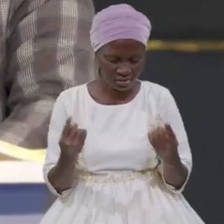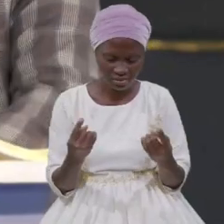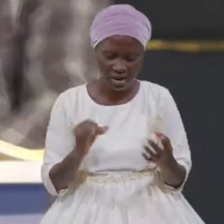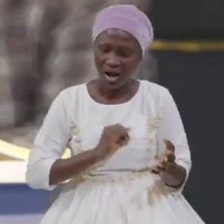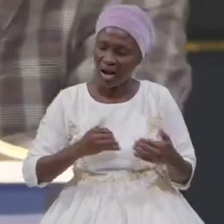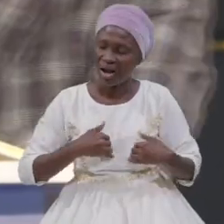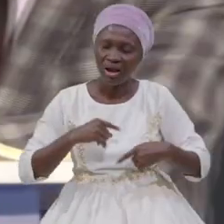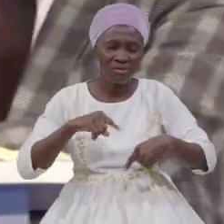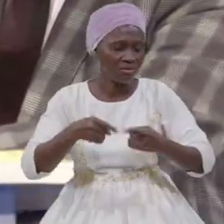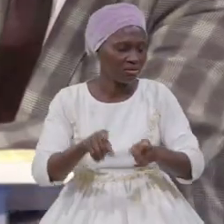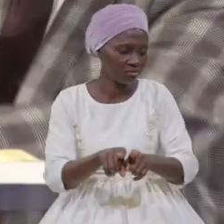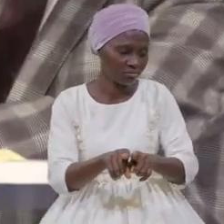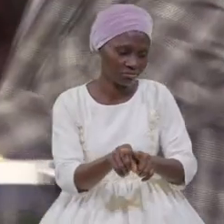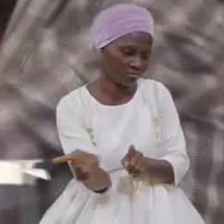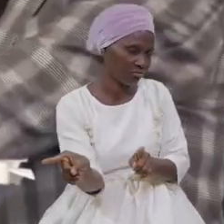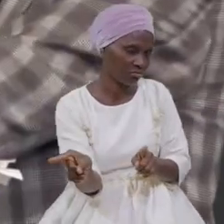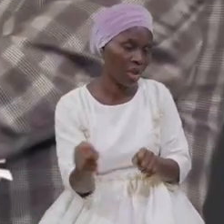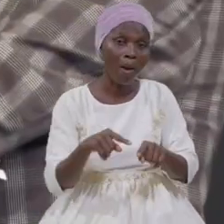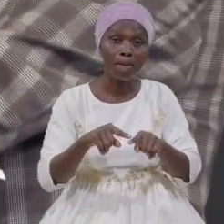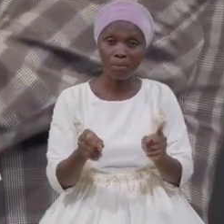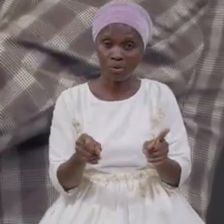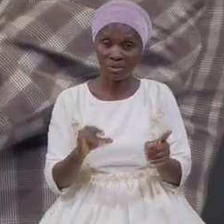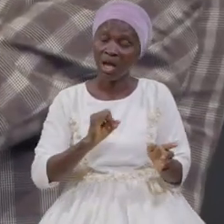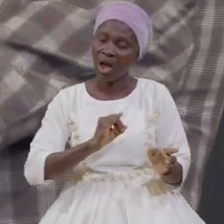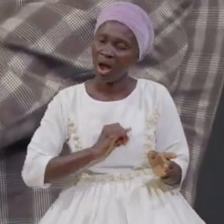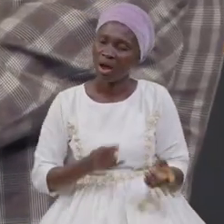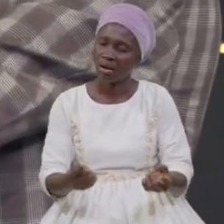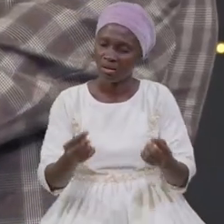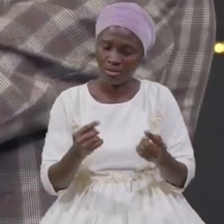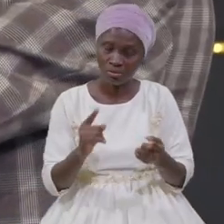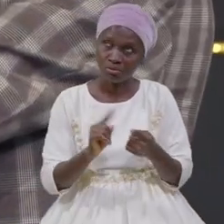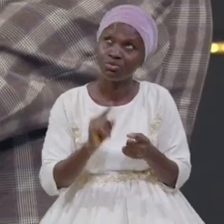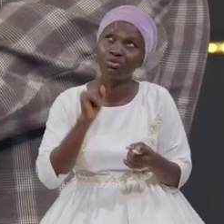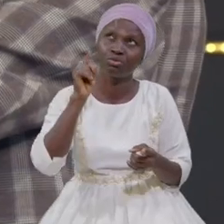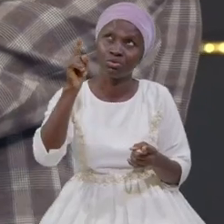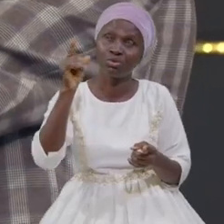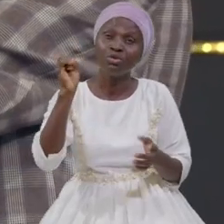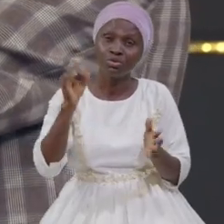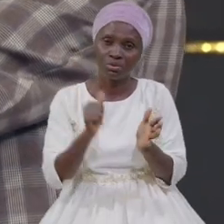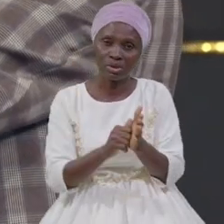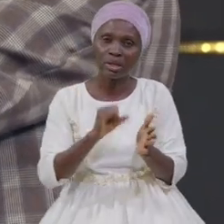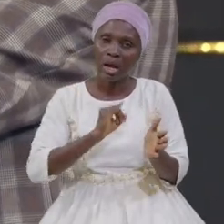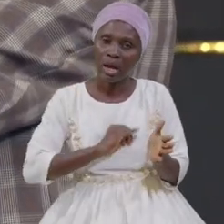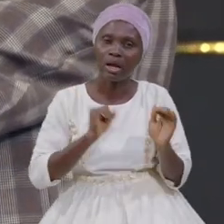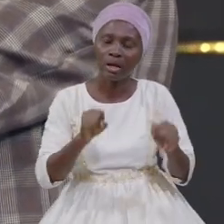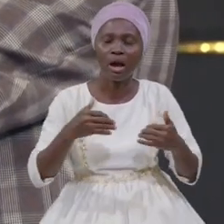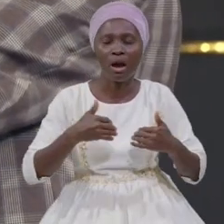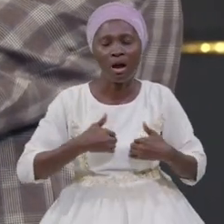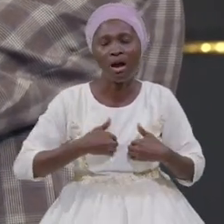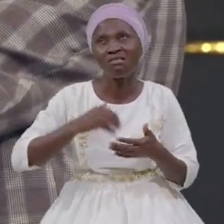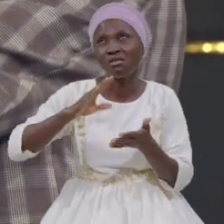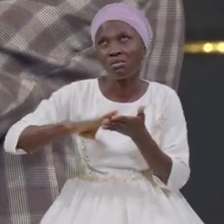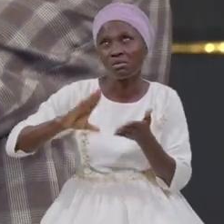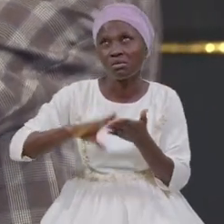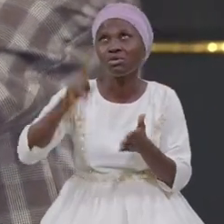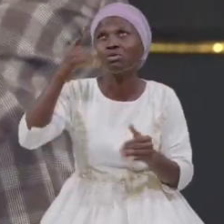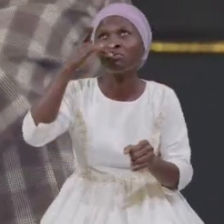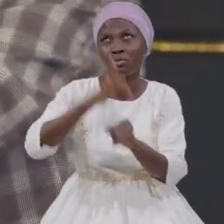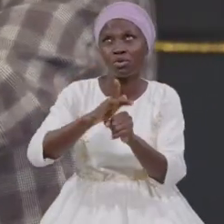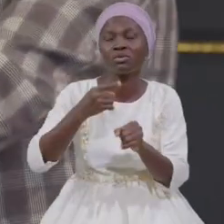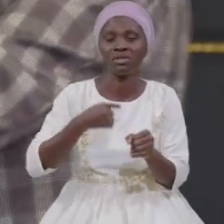Je me suis égaré, mais je viens à toi afin d'avoir le pardon que tu as